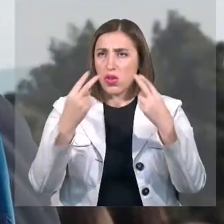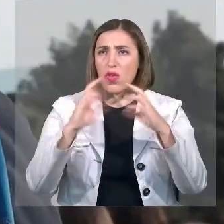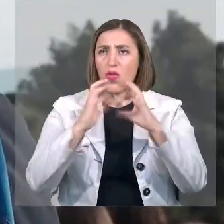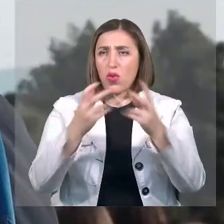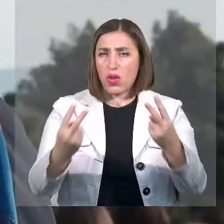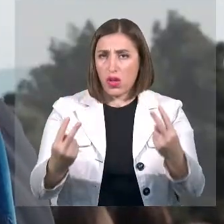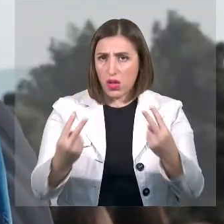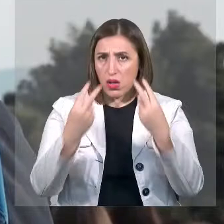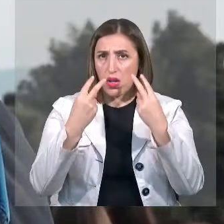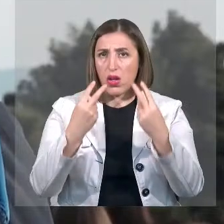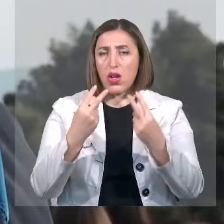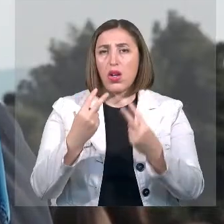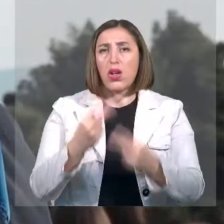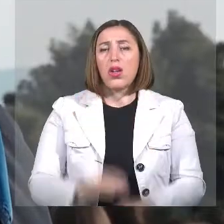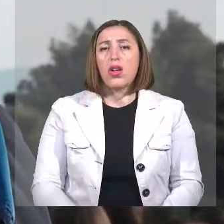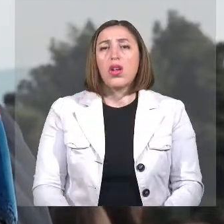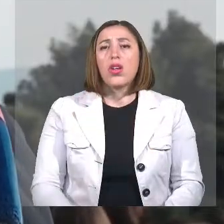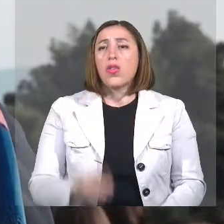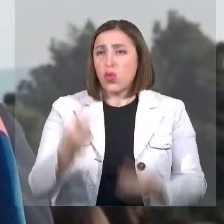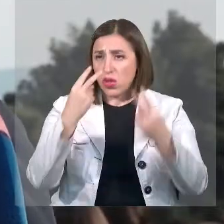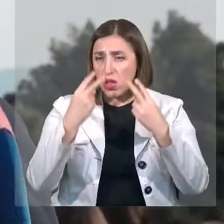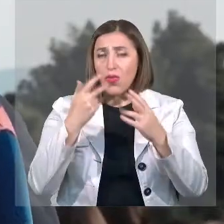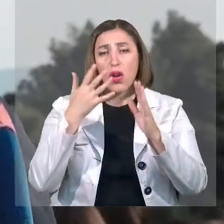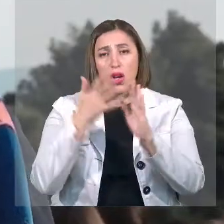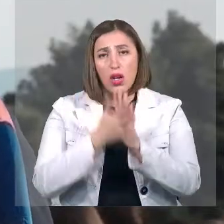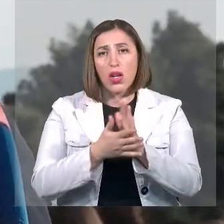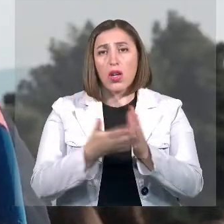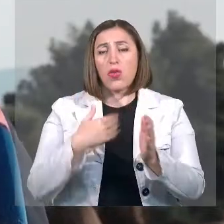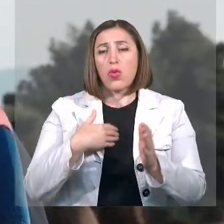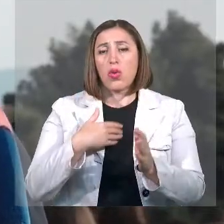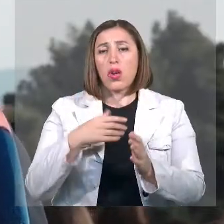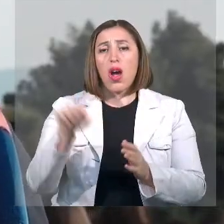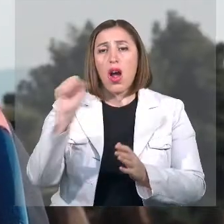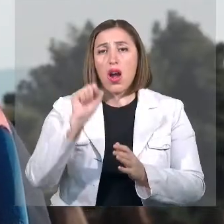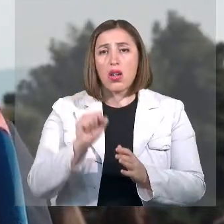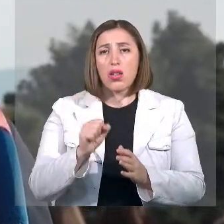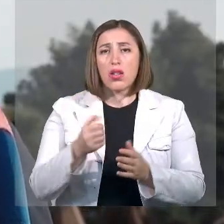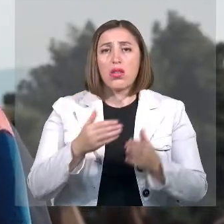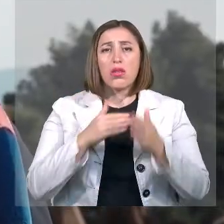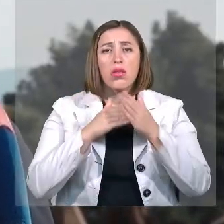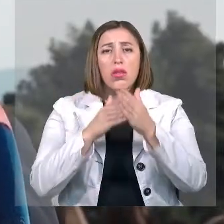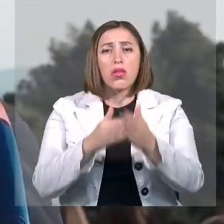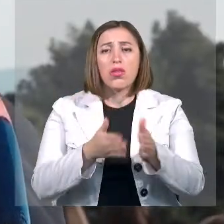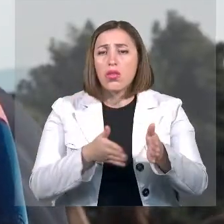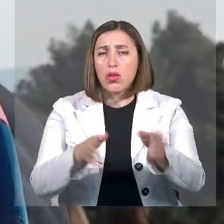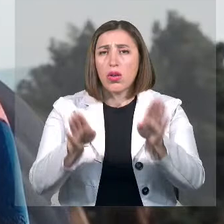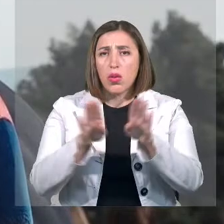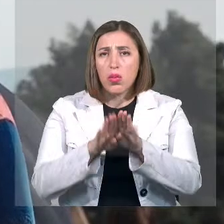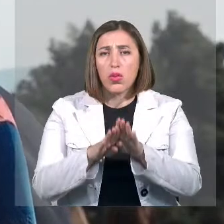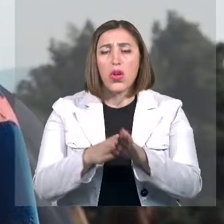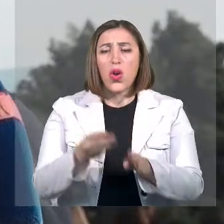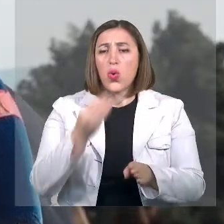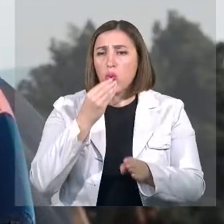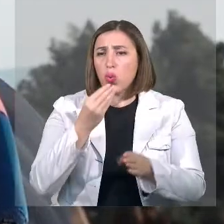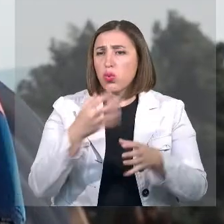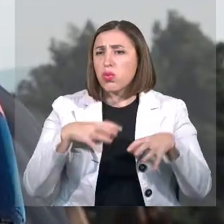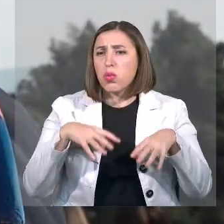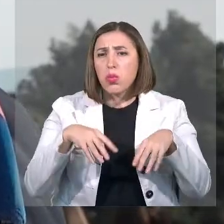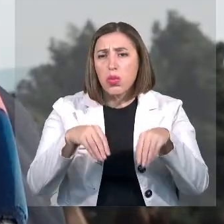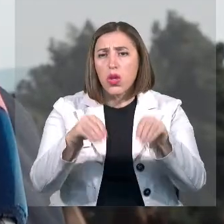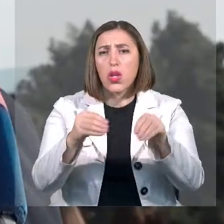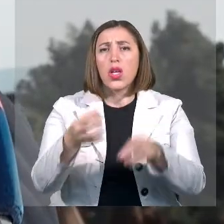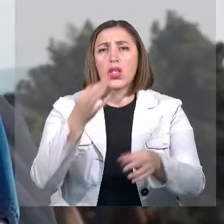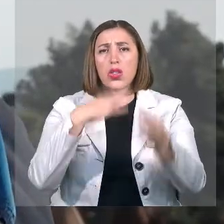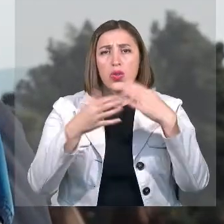աշխարհում մեկ, որ մենք գտնվում ենք շրջափակման մեջ, հա, եւ գնալով եւ սննդապակասում եւ